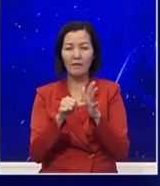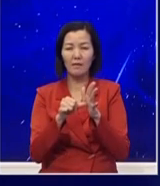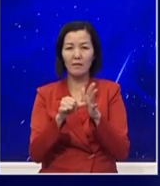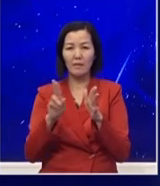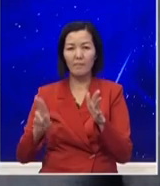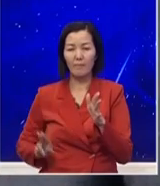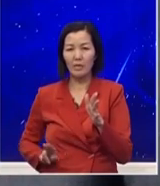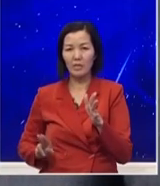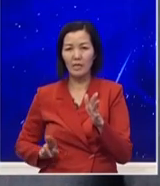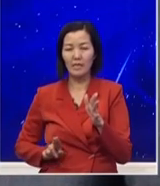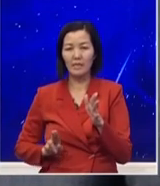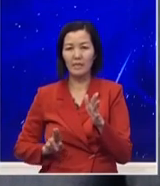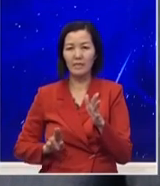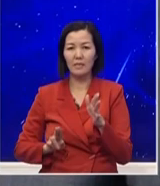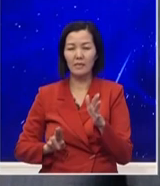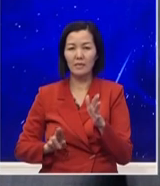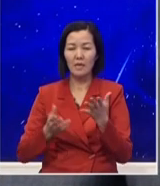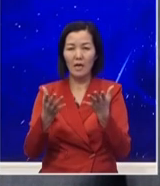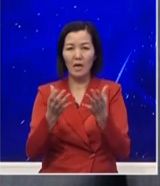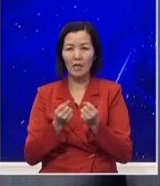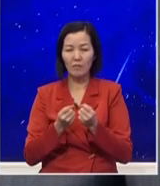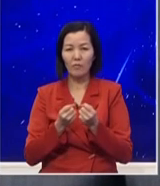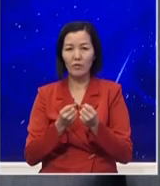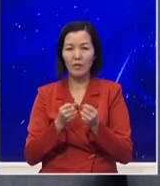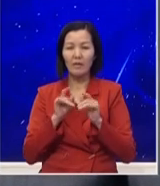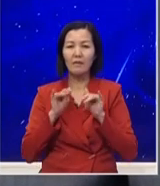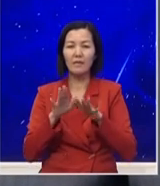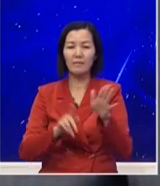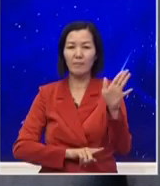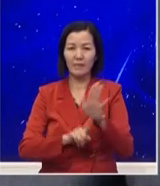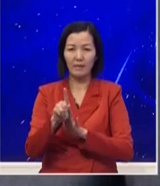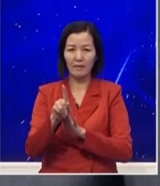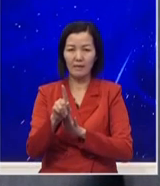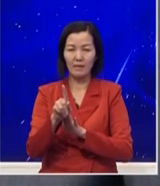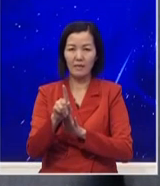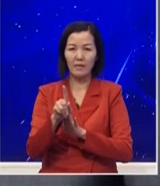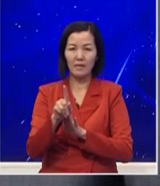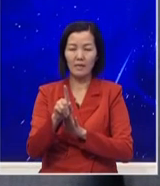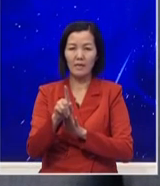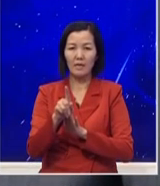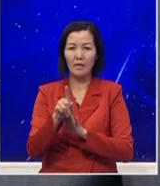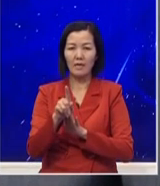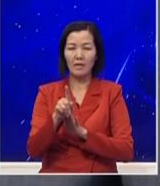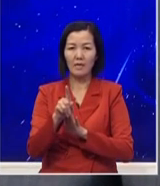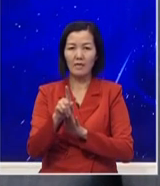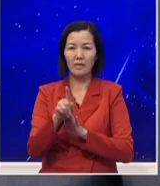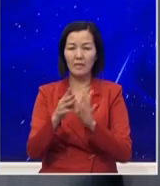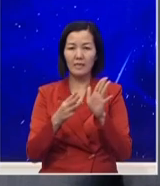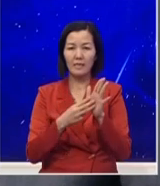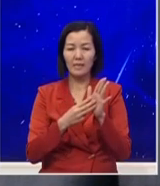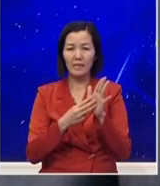басшыларын лауазымдар алып отқан іс қозғалған оқушыларға. Олардың арасында 8